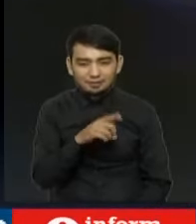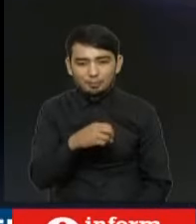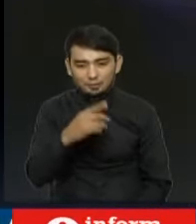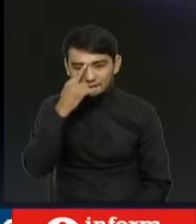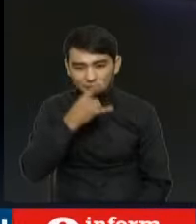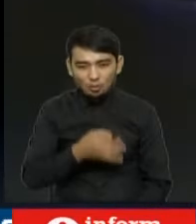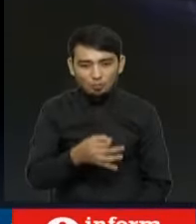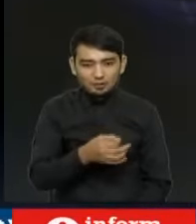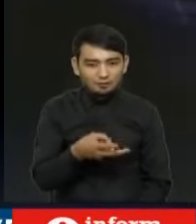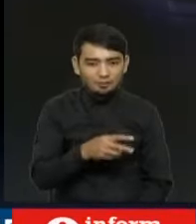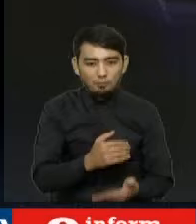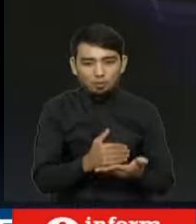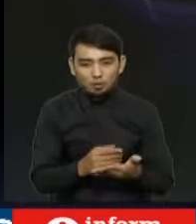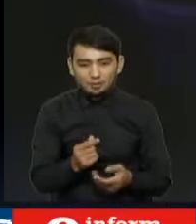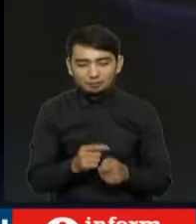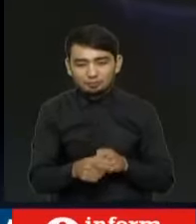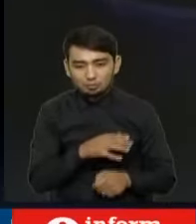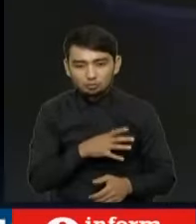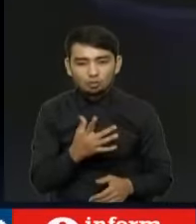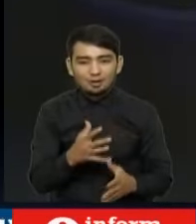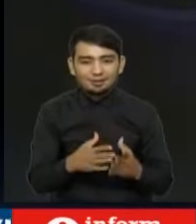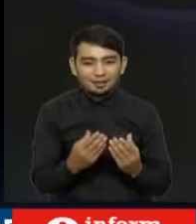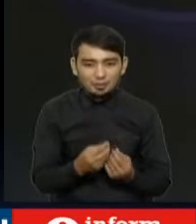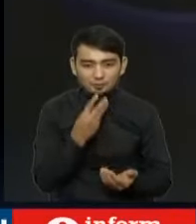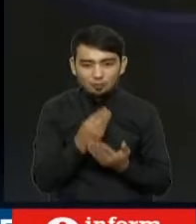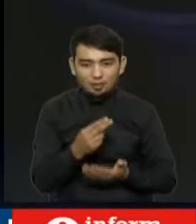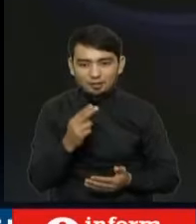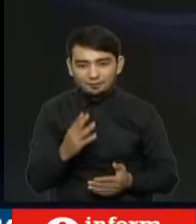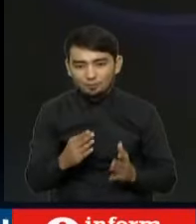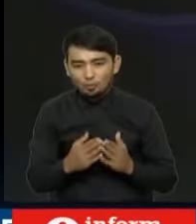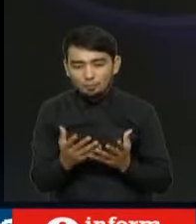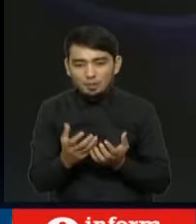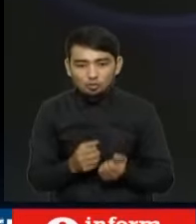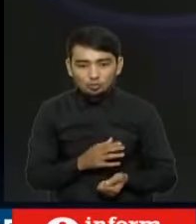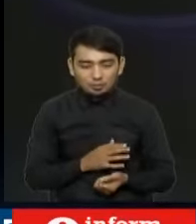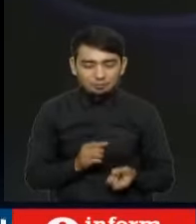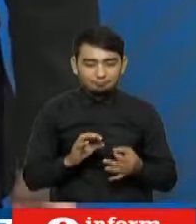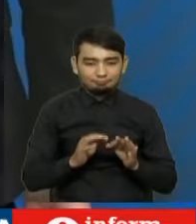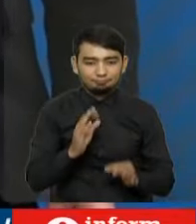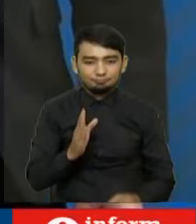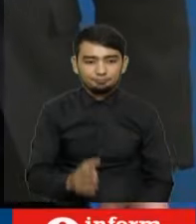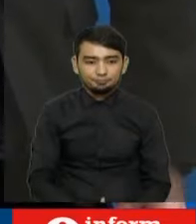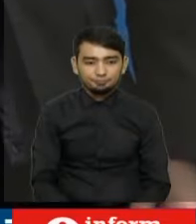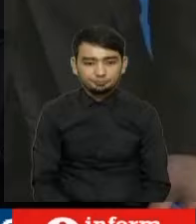в рамках двух программ. Сколько семей получили собственную крышу над головой, расскажут мои коллеги.